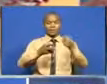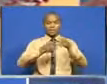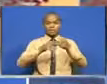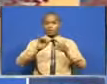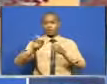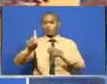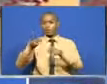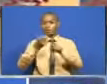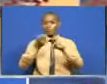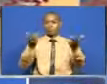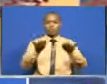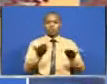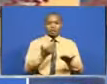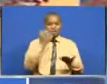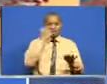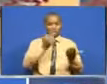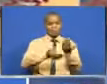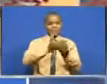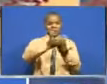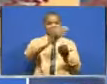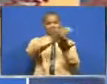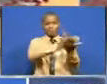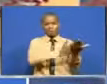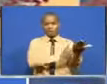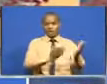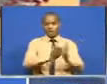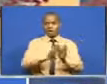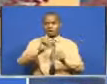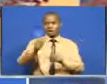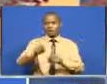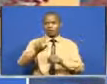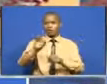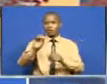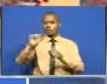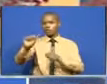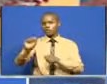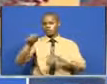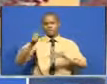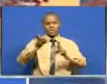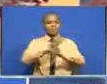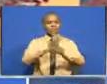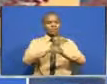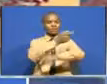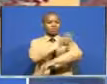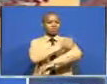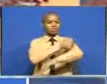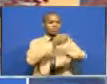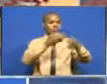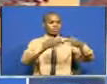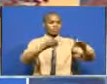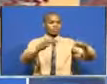701 walikuwa wakihudumiwa nyumbani na 105 wakiruhusiwa kuondoka hospitalini. Jumla ya watu